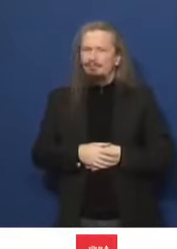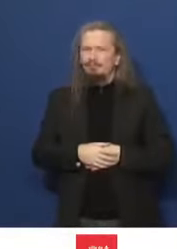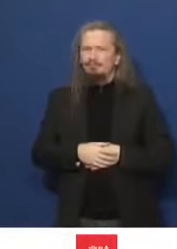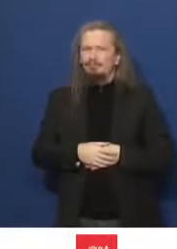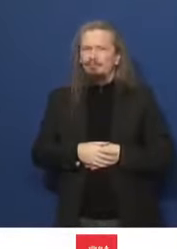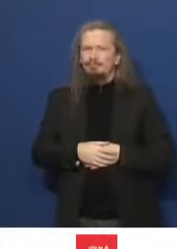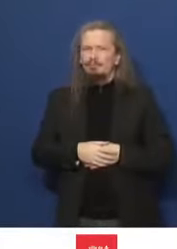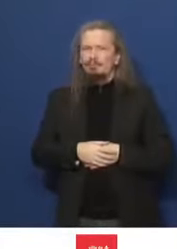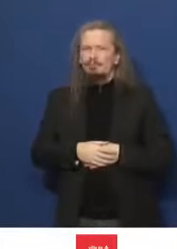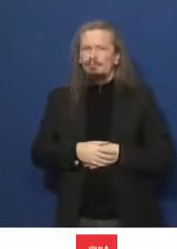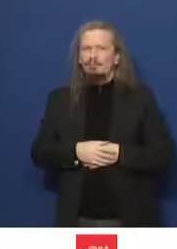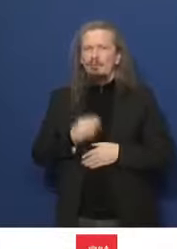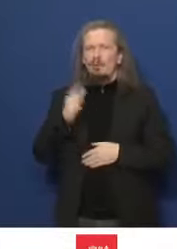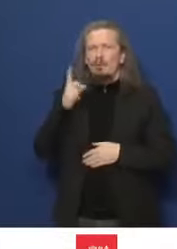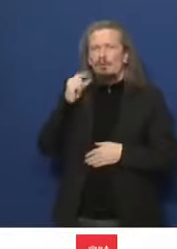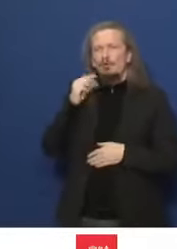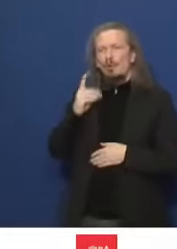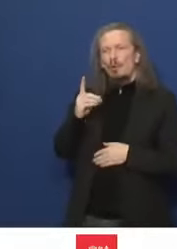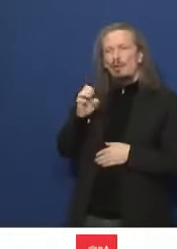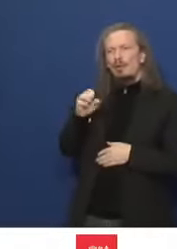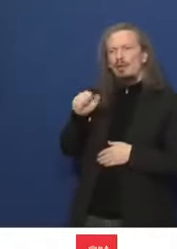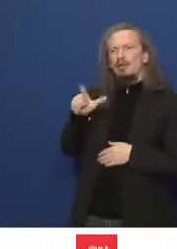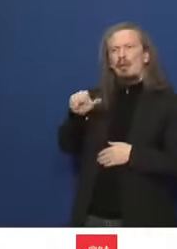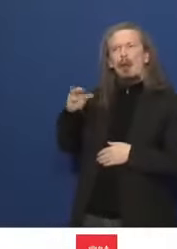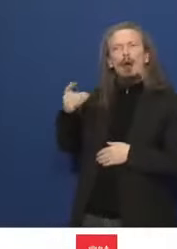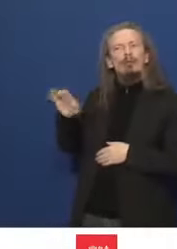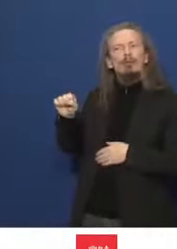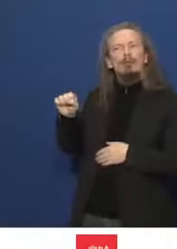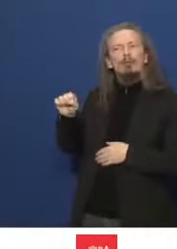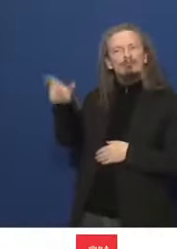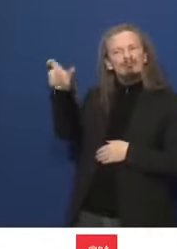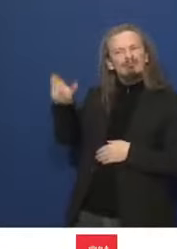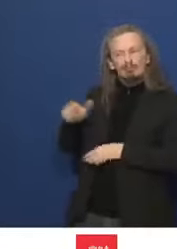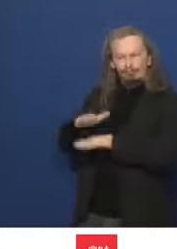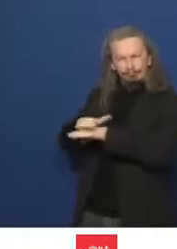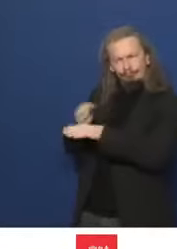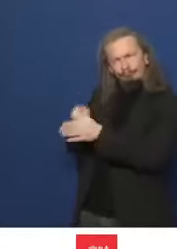dire à Arnaud Deslande, qui peut être